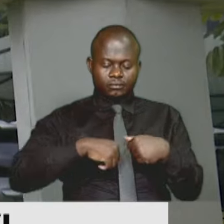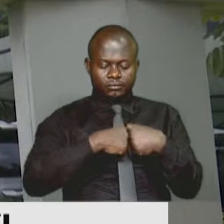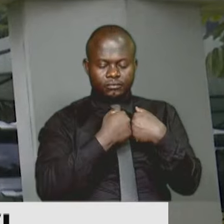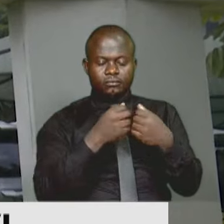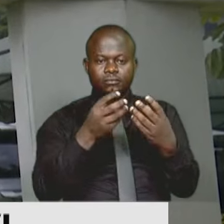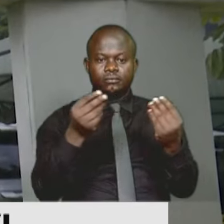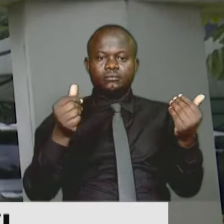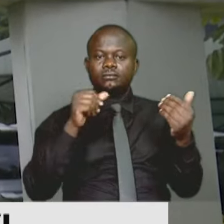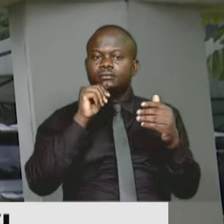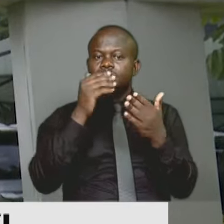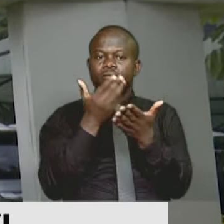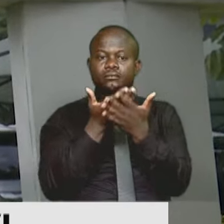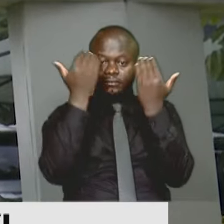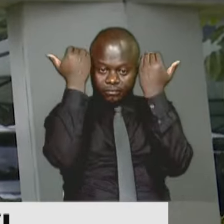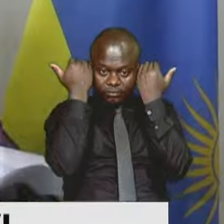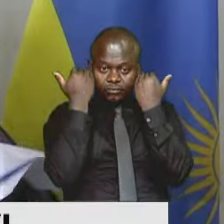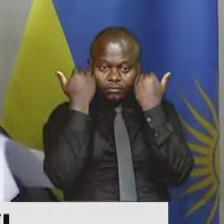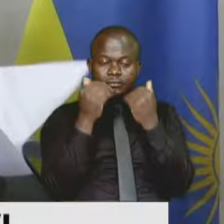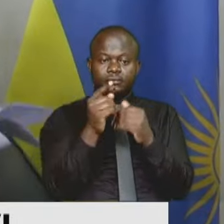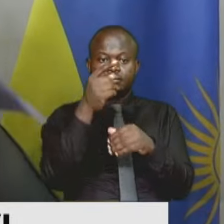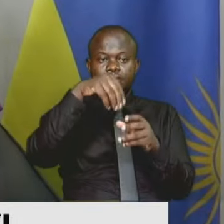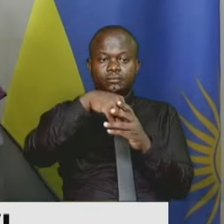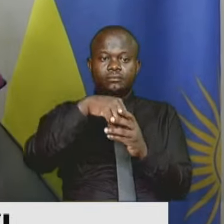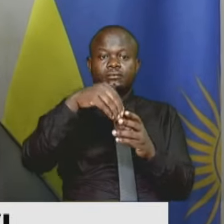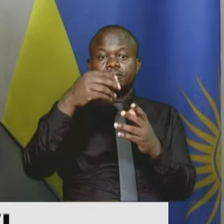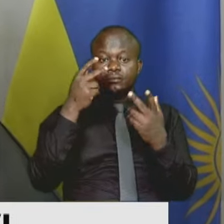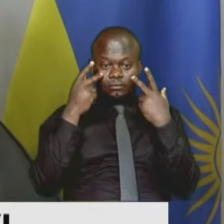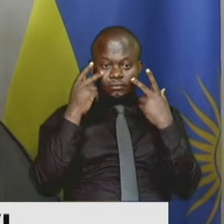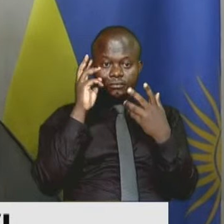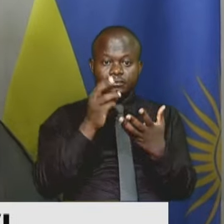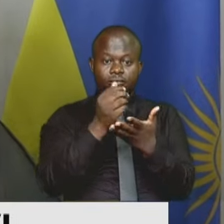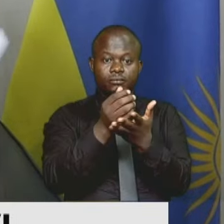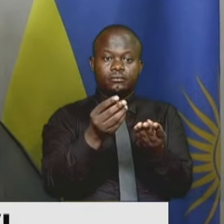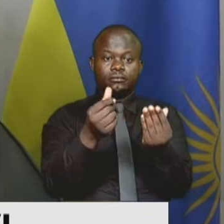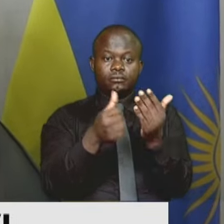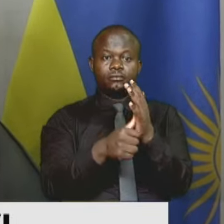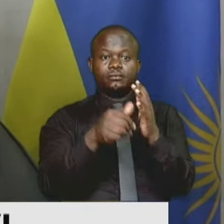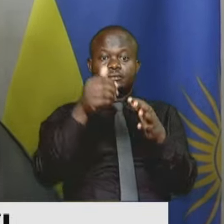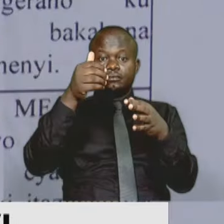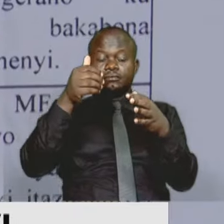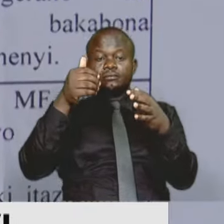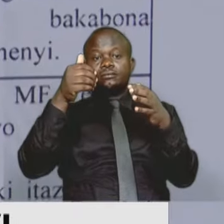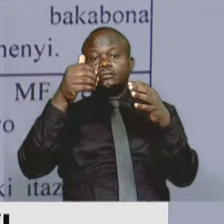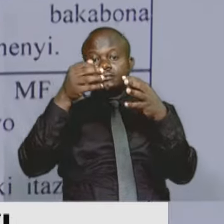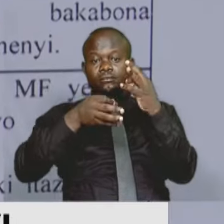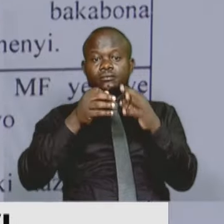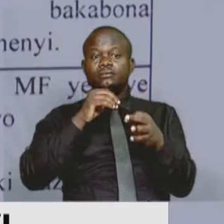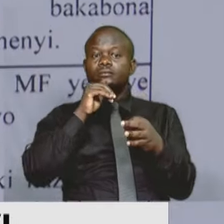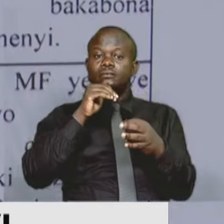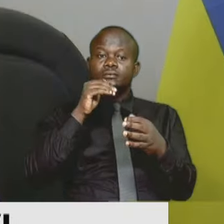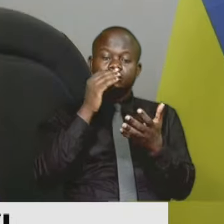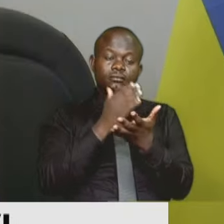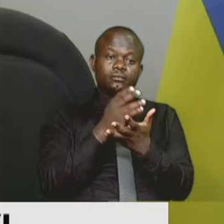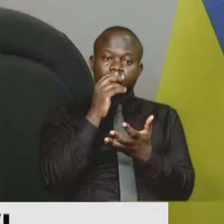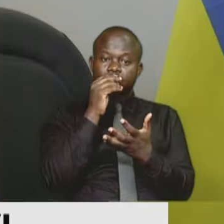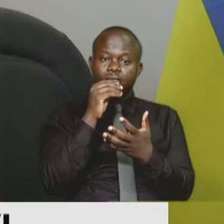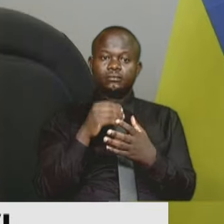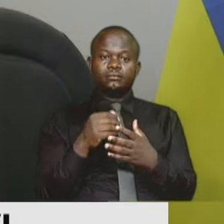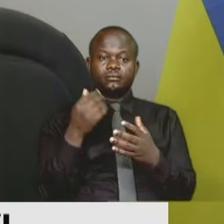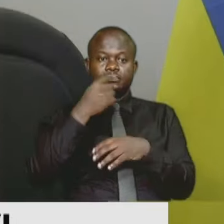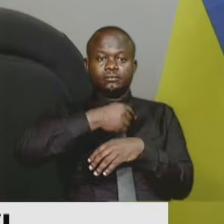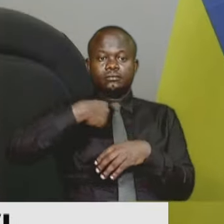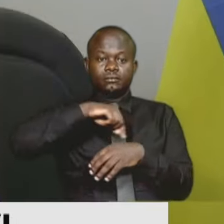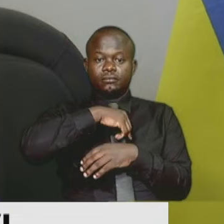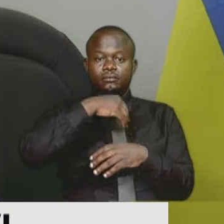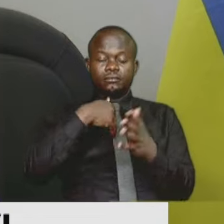kuyakemura hatisunzwe inkiko, kimwe mu byo asanga bizakemura ibibazo by'ibirarane by'imanza bidasiba kuvugwa mu nkiko. Uyu munsi dufite ibibazo byinshi